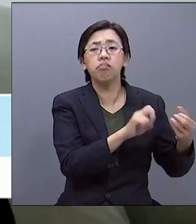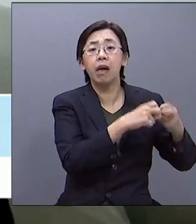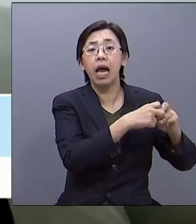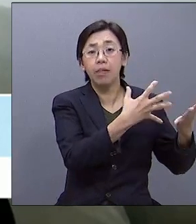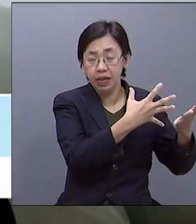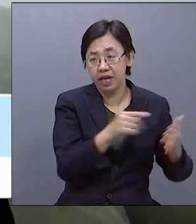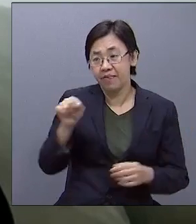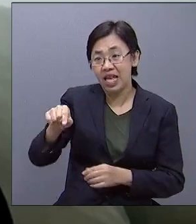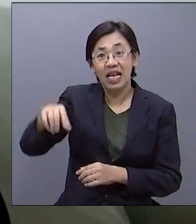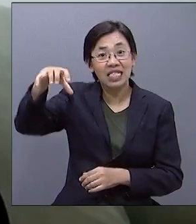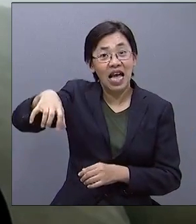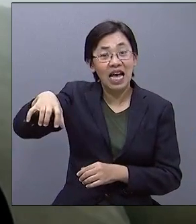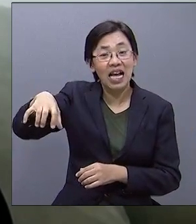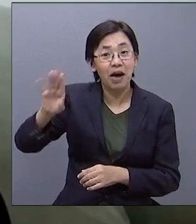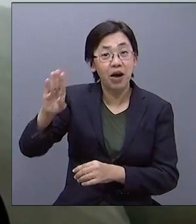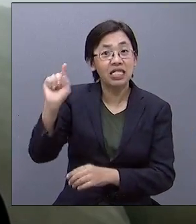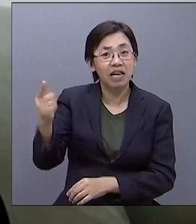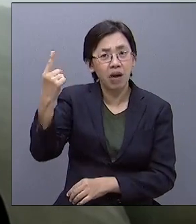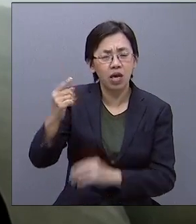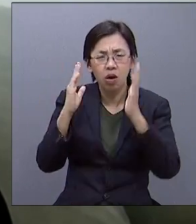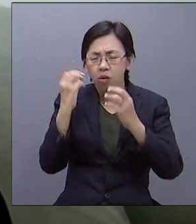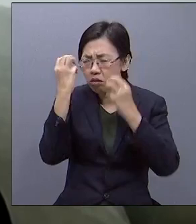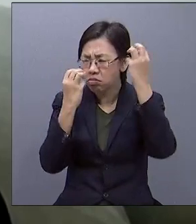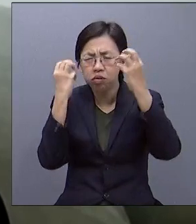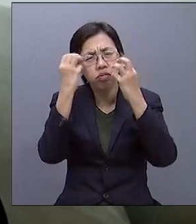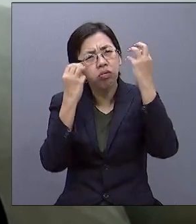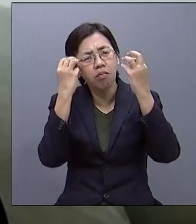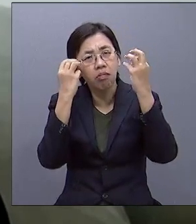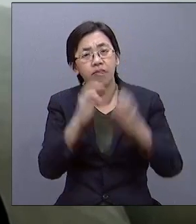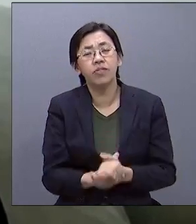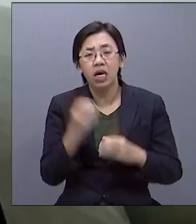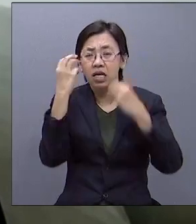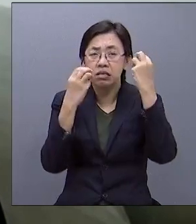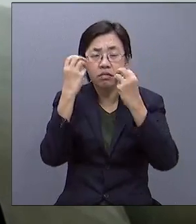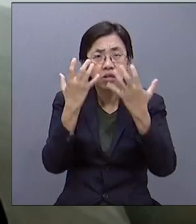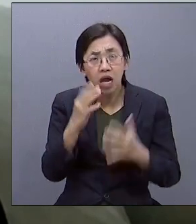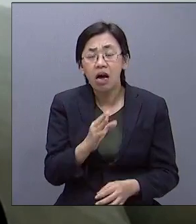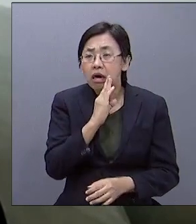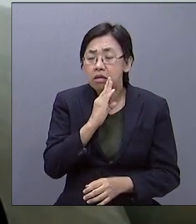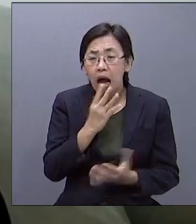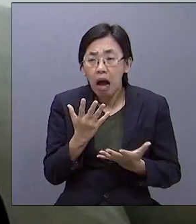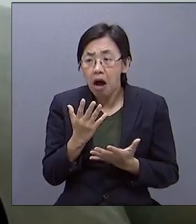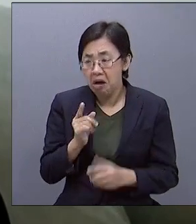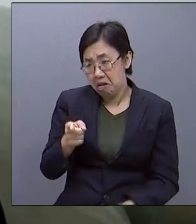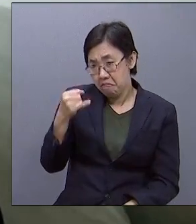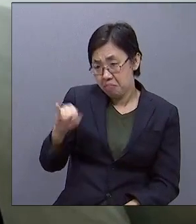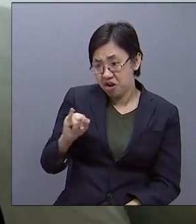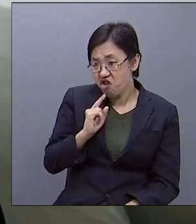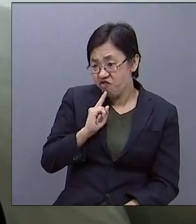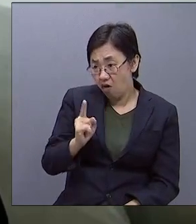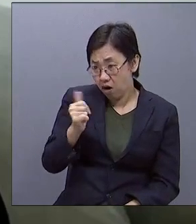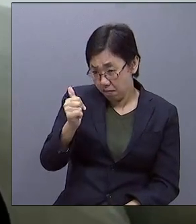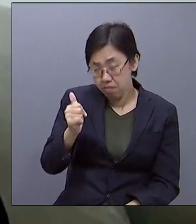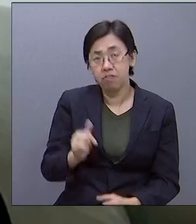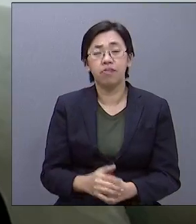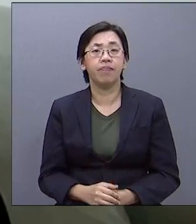ที่ใหม่เนี่ยอันเนี้ยหลายคนยังสับสนมากแล้วจริงๆเนี่ยถ้าเราจะดำเนินคดีเนี่ยเราจะดำเนินคดีได้ไหมเอาหลักนี้ไปก่อนนะครับ